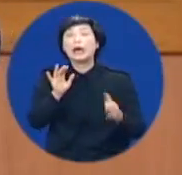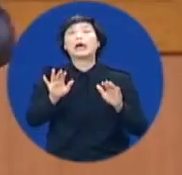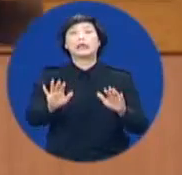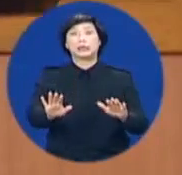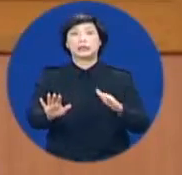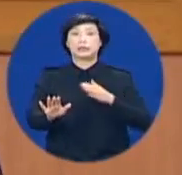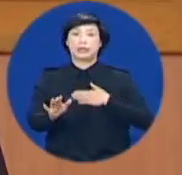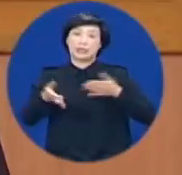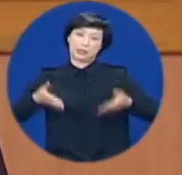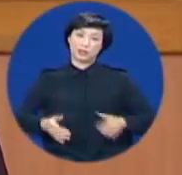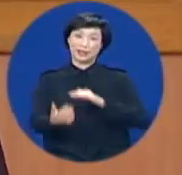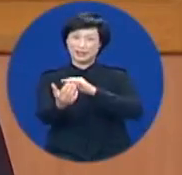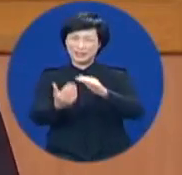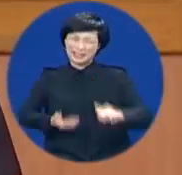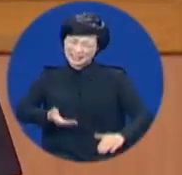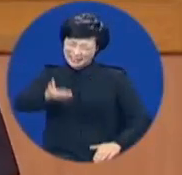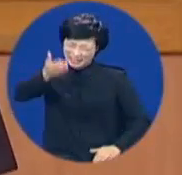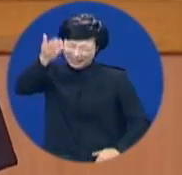전에